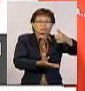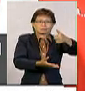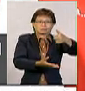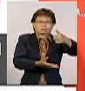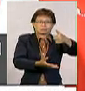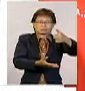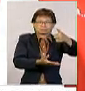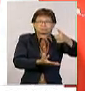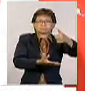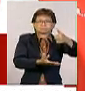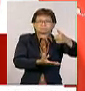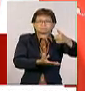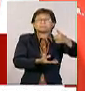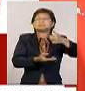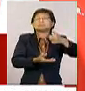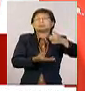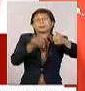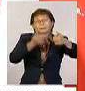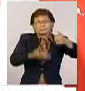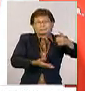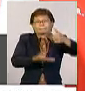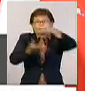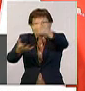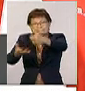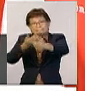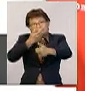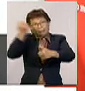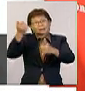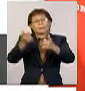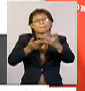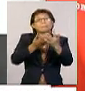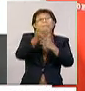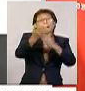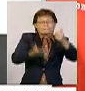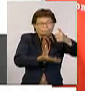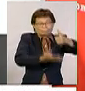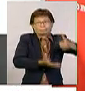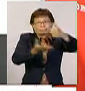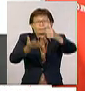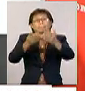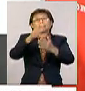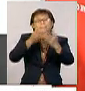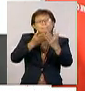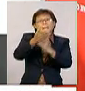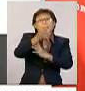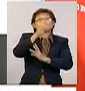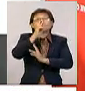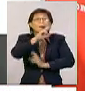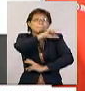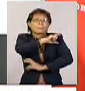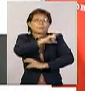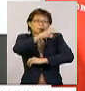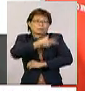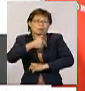lebih berkesan melalui either Palang Merah Indonesia Insaf ataupun kita akan